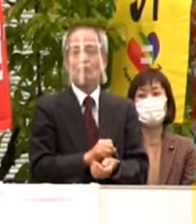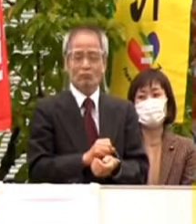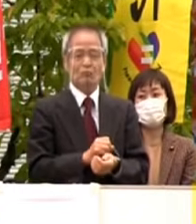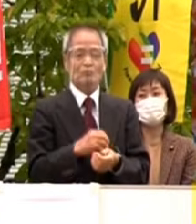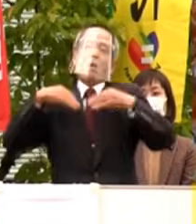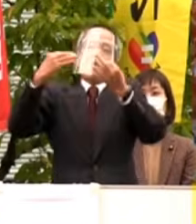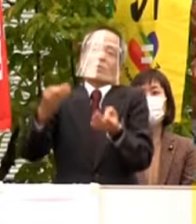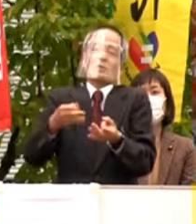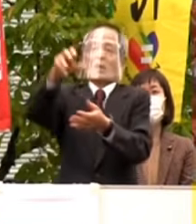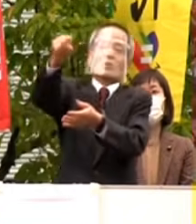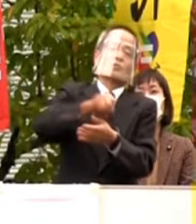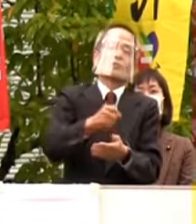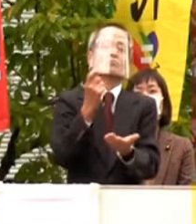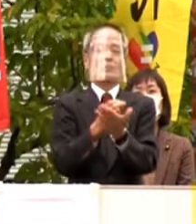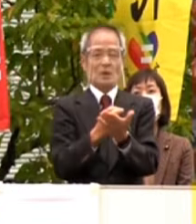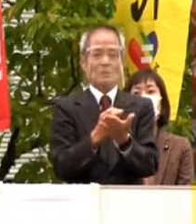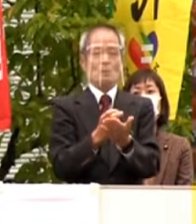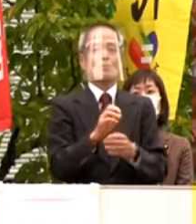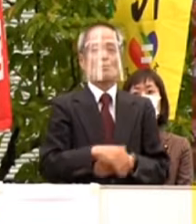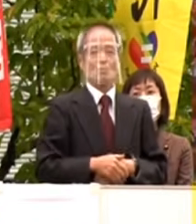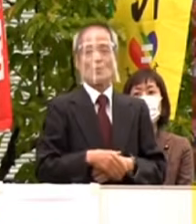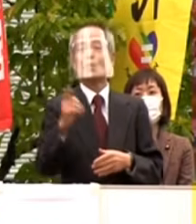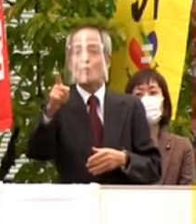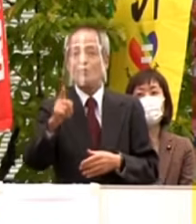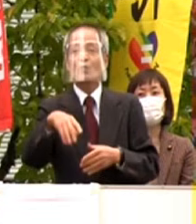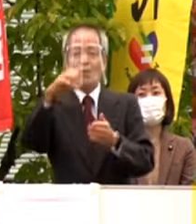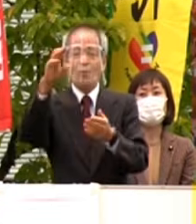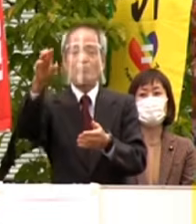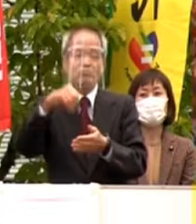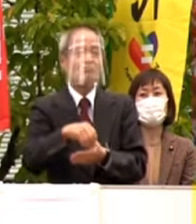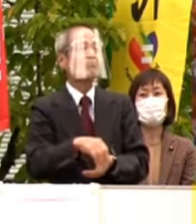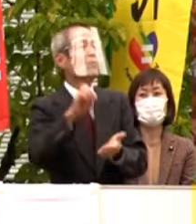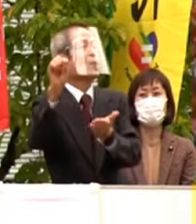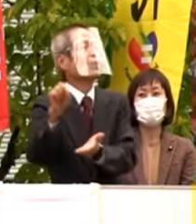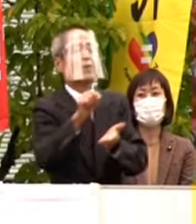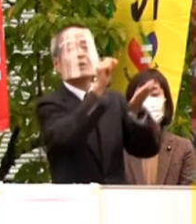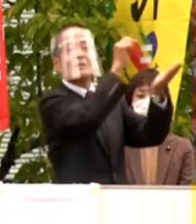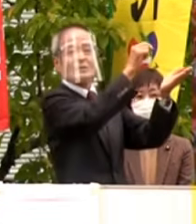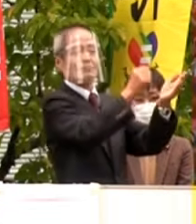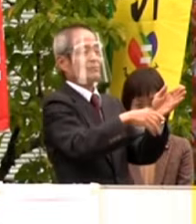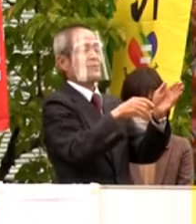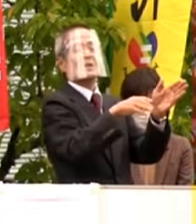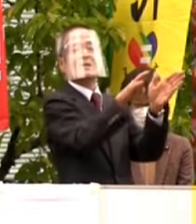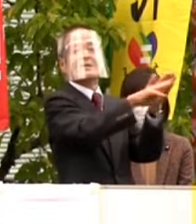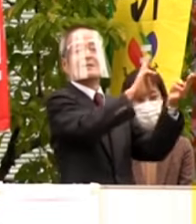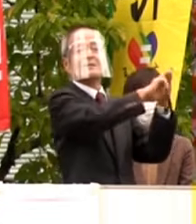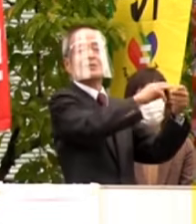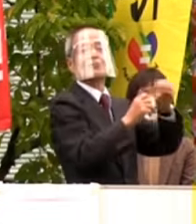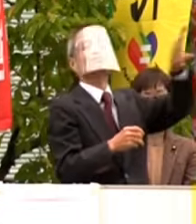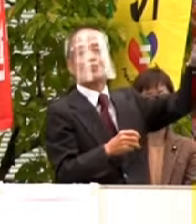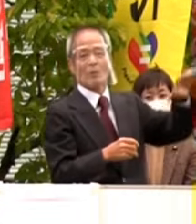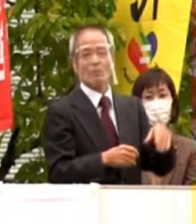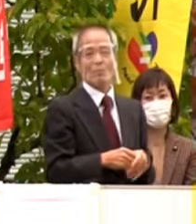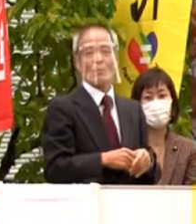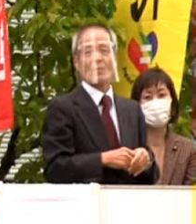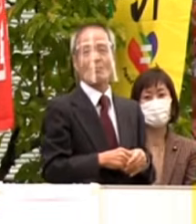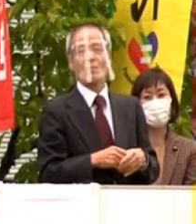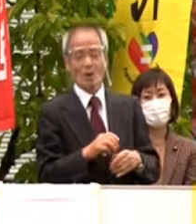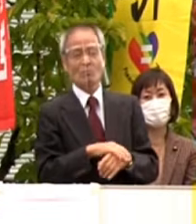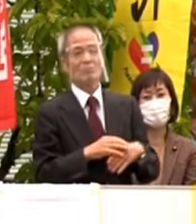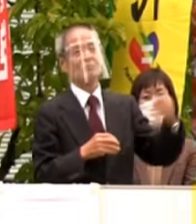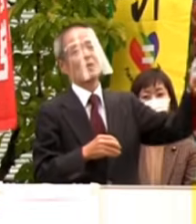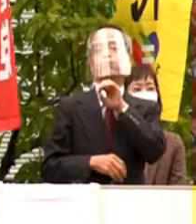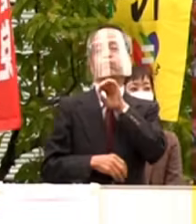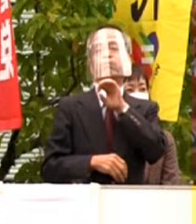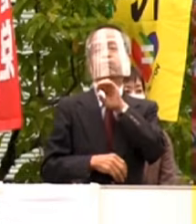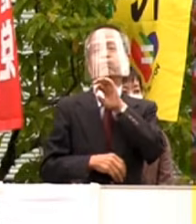介して岸田さんにぐずぐず言わないで見習ったらどうですかと申し上げました。でも相変わらずぐずぐず言